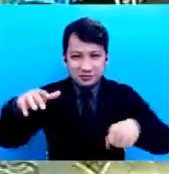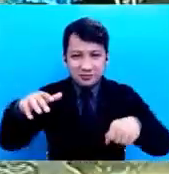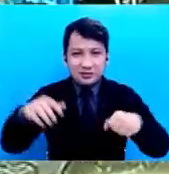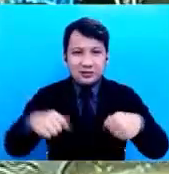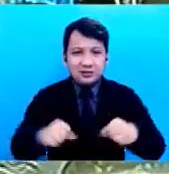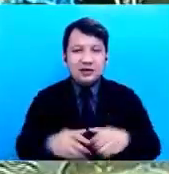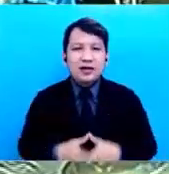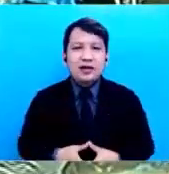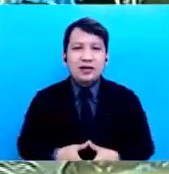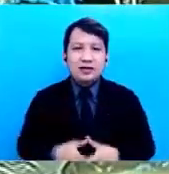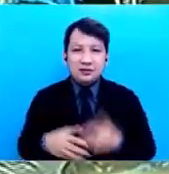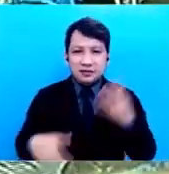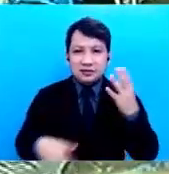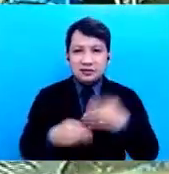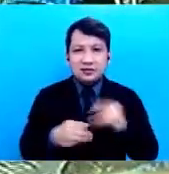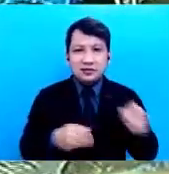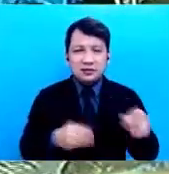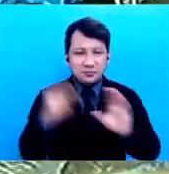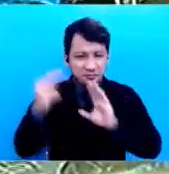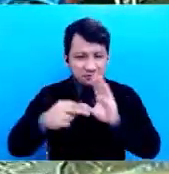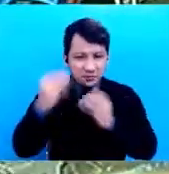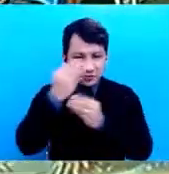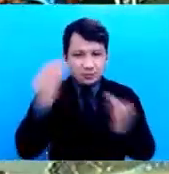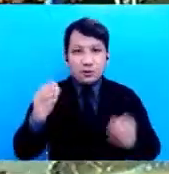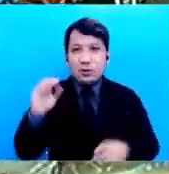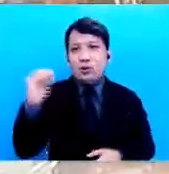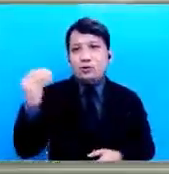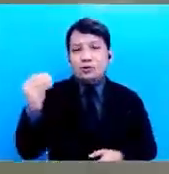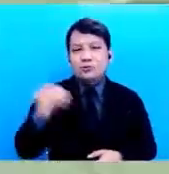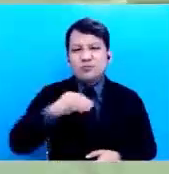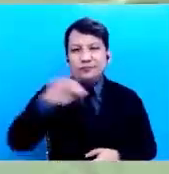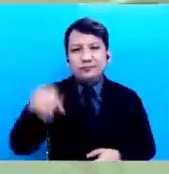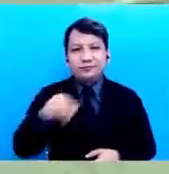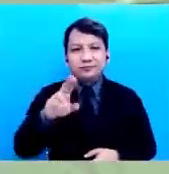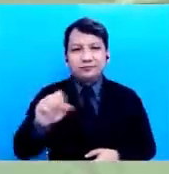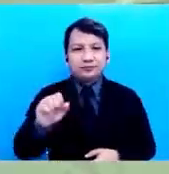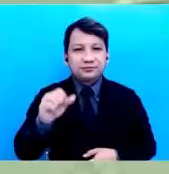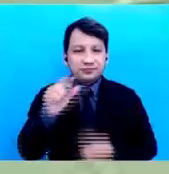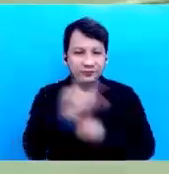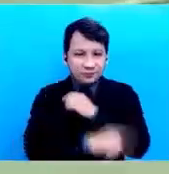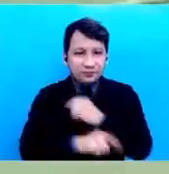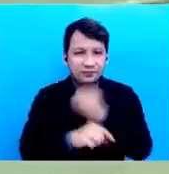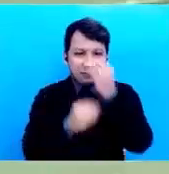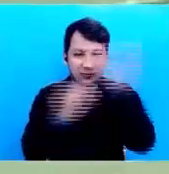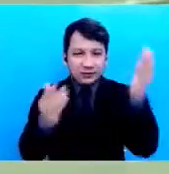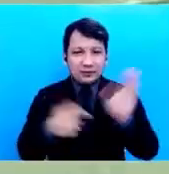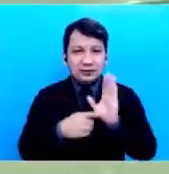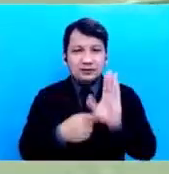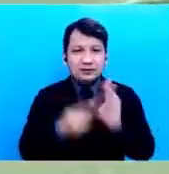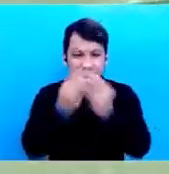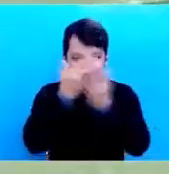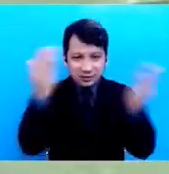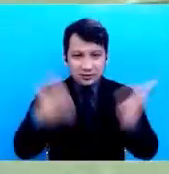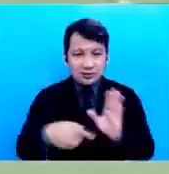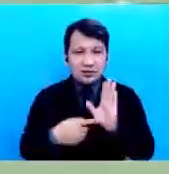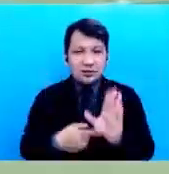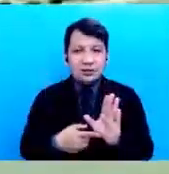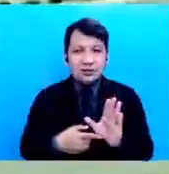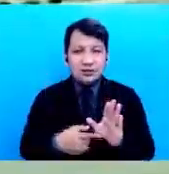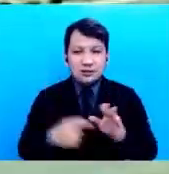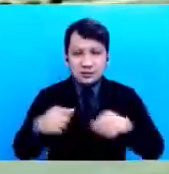Sunod naman umentrada sa video ang naka-orange si Julius Quezon. Pinapalipat niya ng parada ang tricycle ni